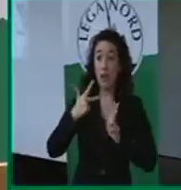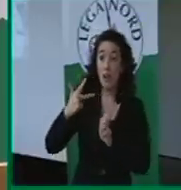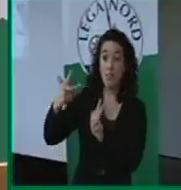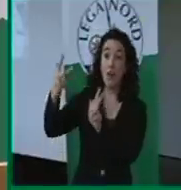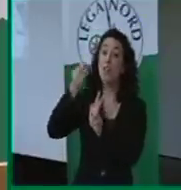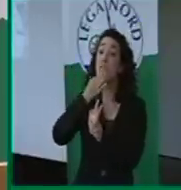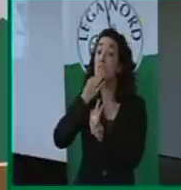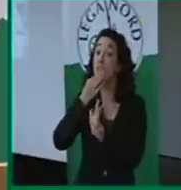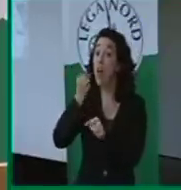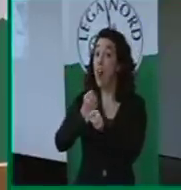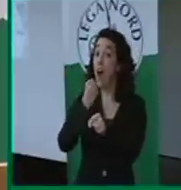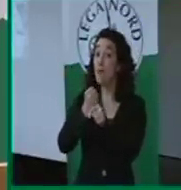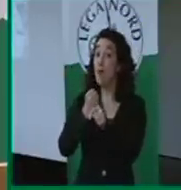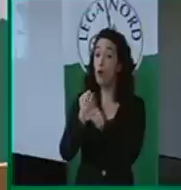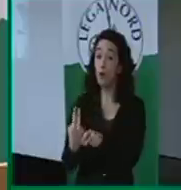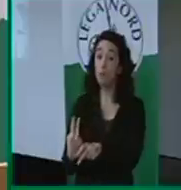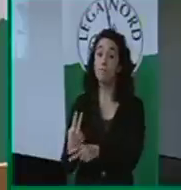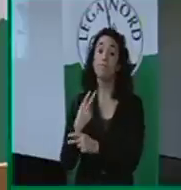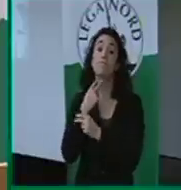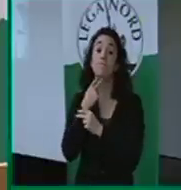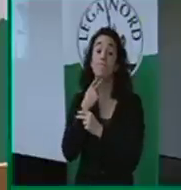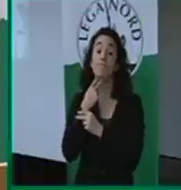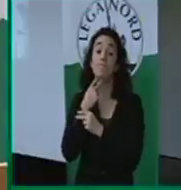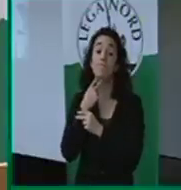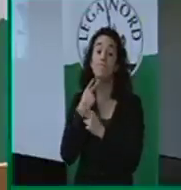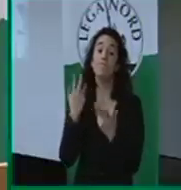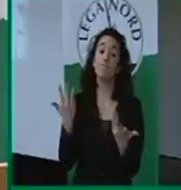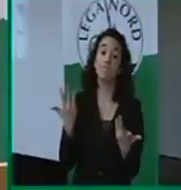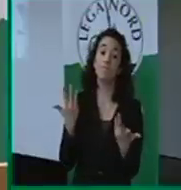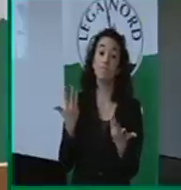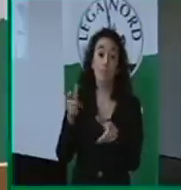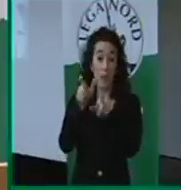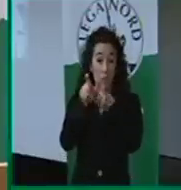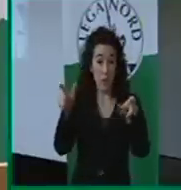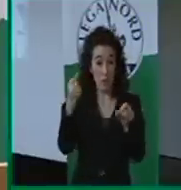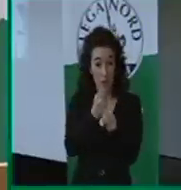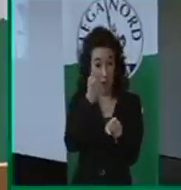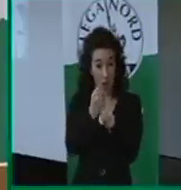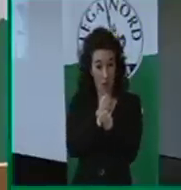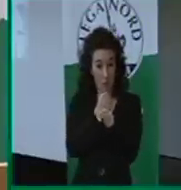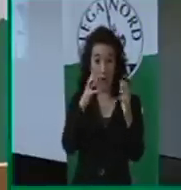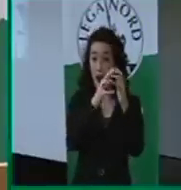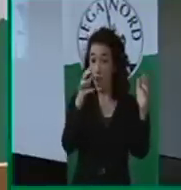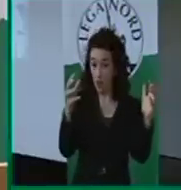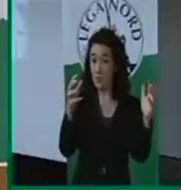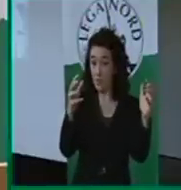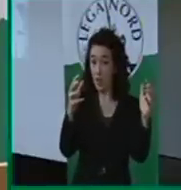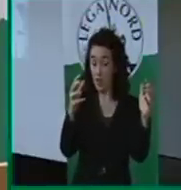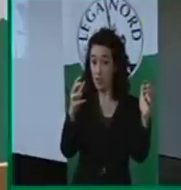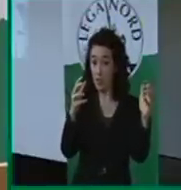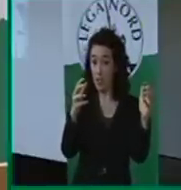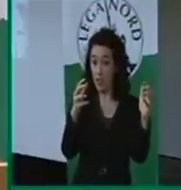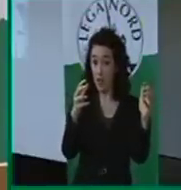lavoro indotto e quindi possibilità per i lavoratori e per le aziende di le